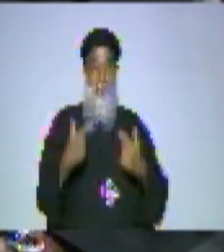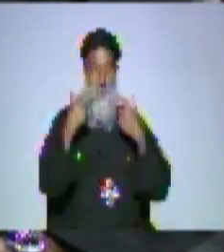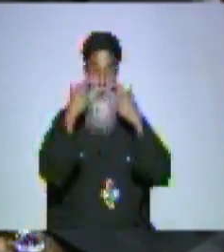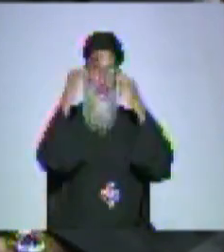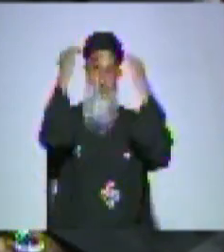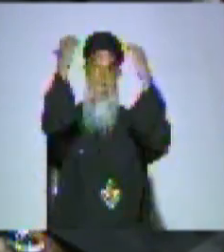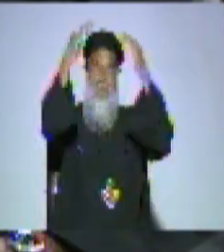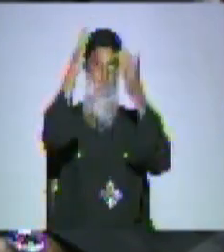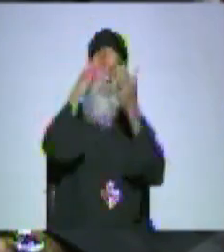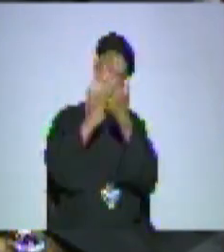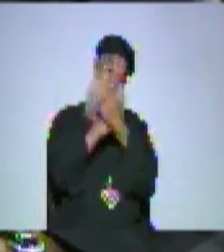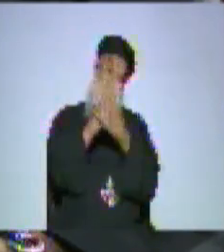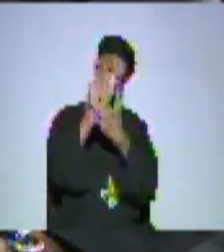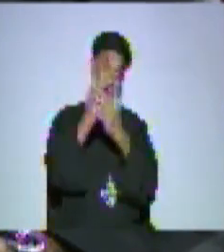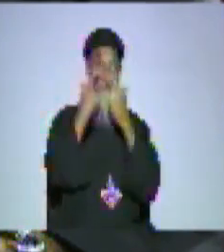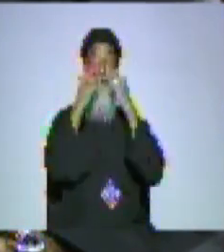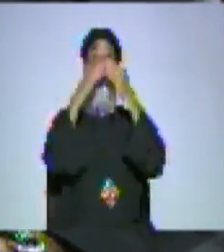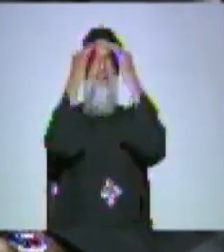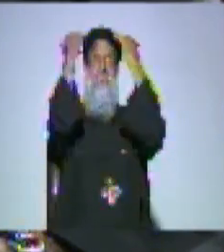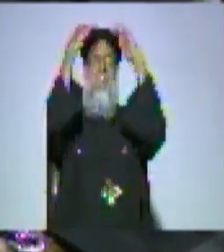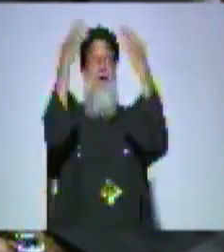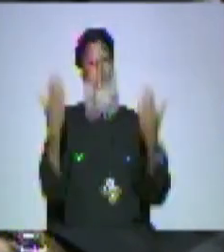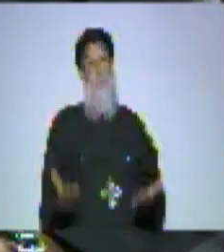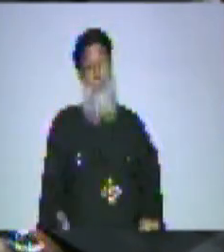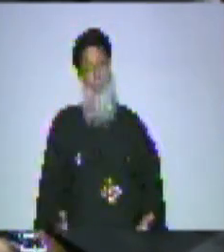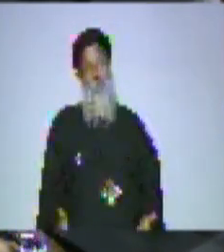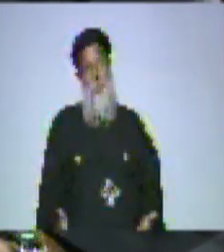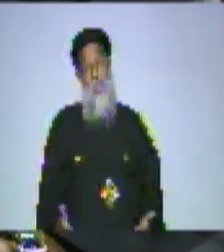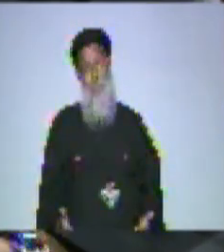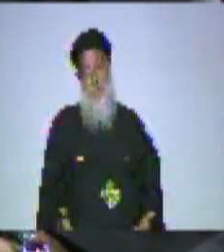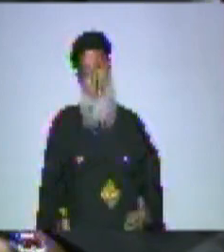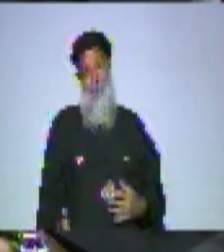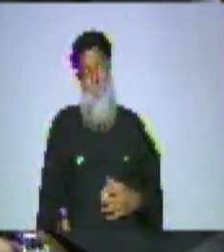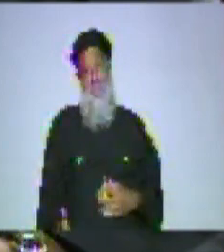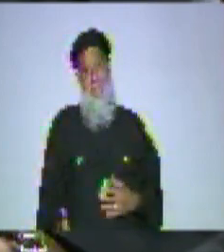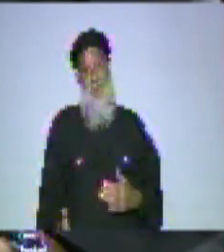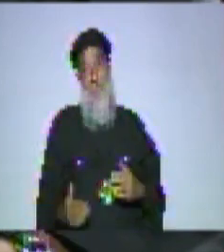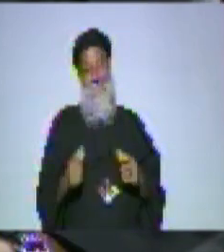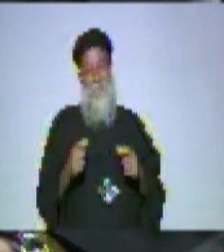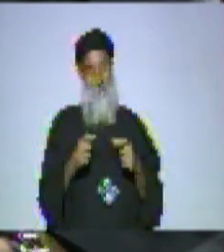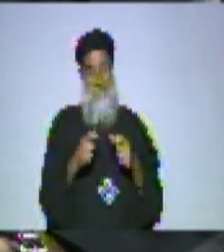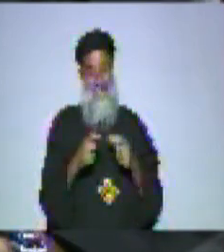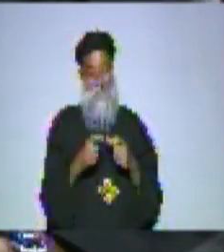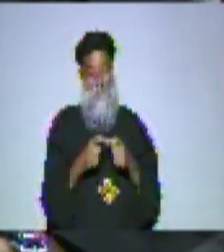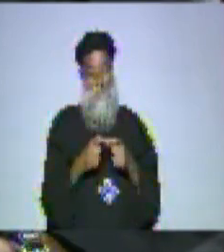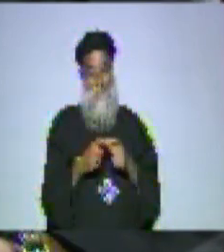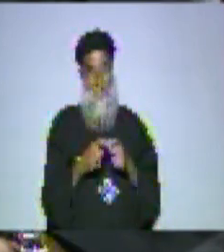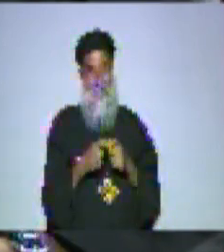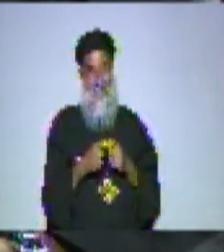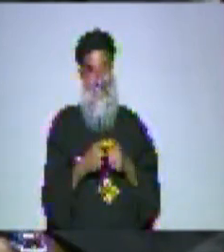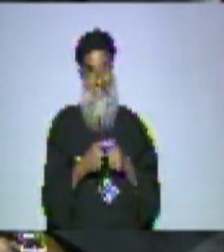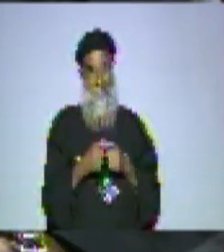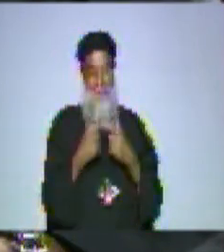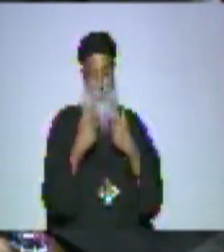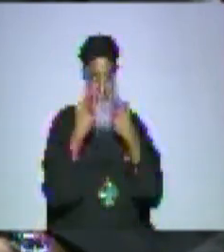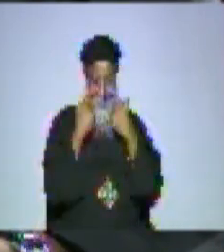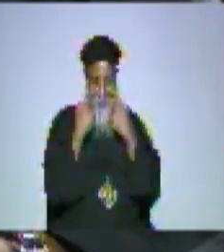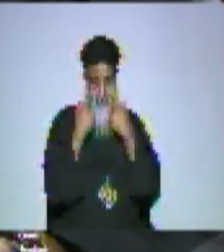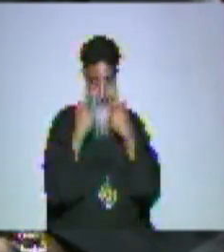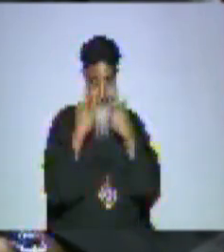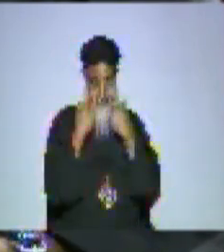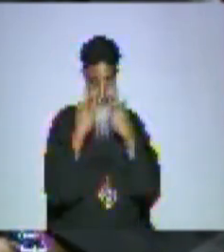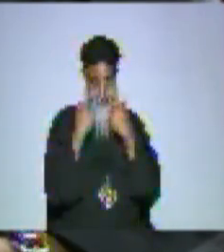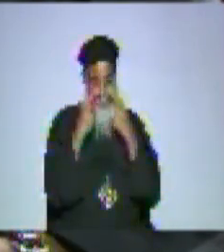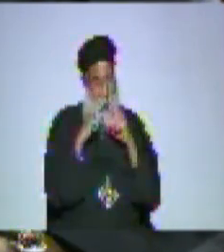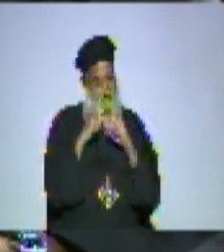اتسامح واتجاوز شايف الابديه لكن يعني الافق الضيق خليني مش شايف الابديه انا باصص تحت رجلي او